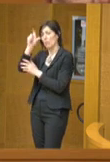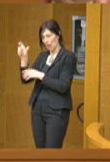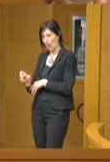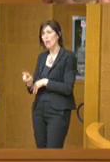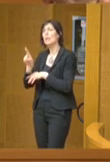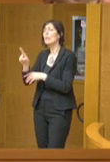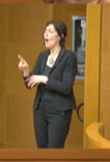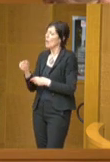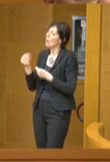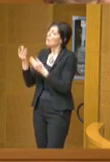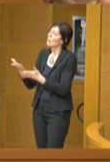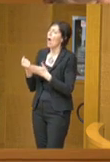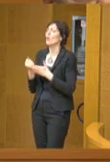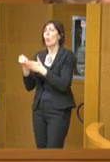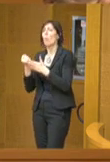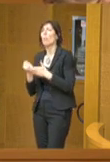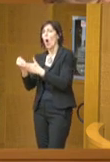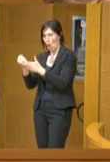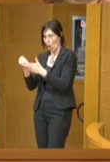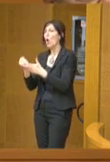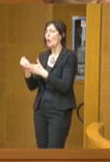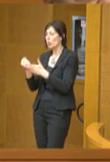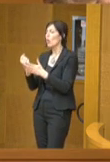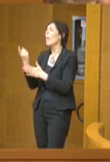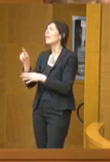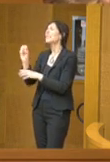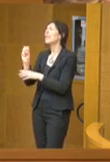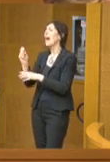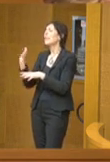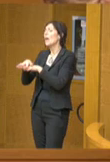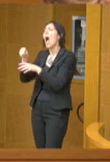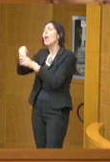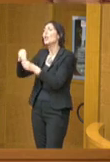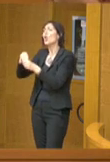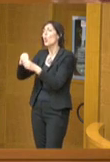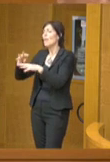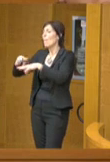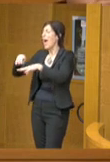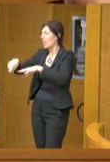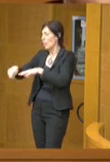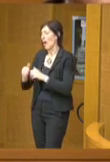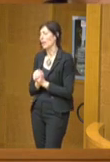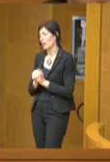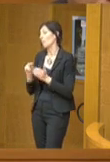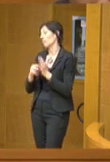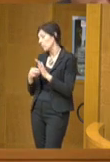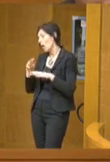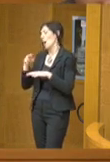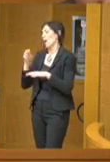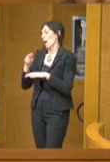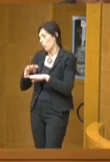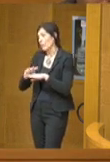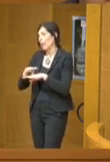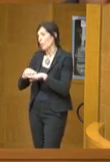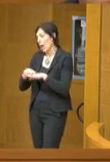una didattica inclusiva della matematica, fra l'altro abbinando questo problema della matematica ormai ripetuto in